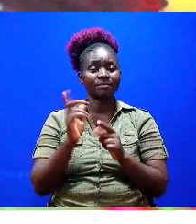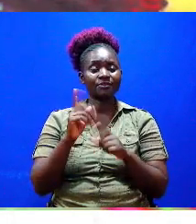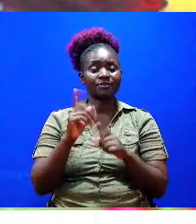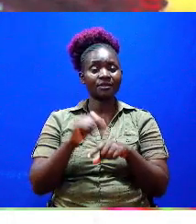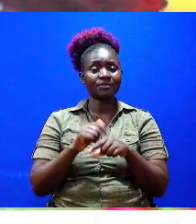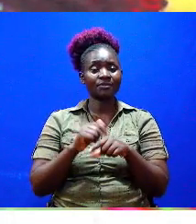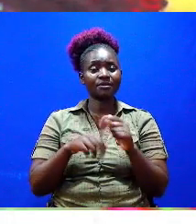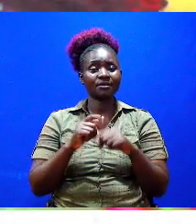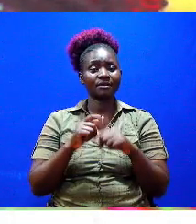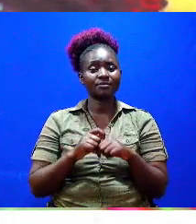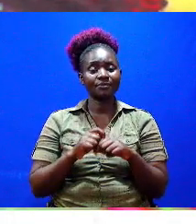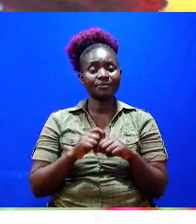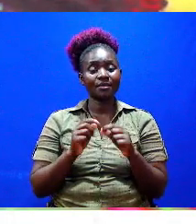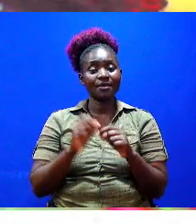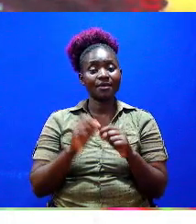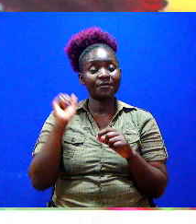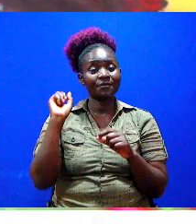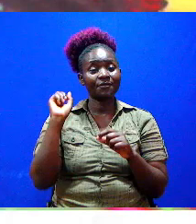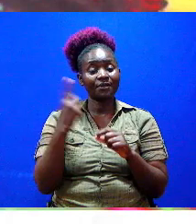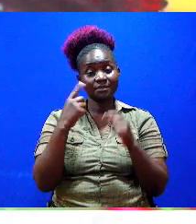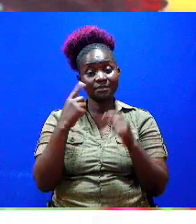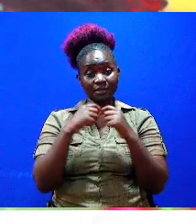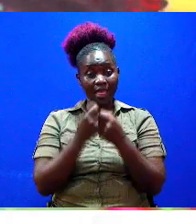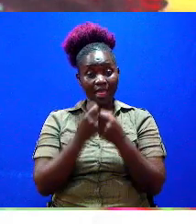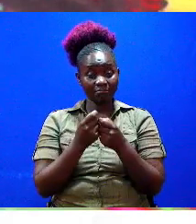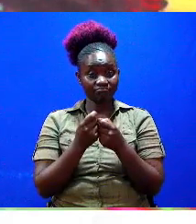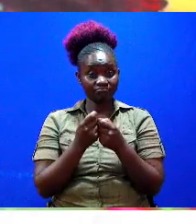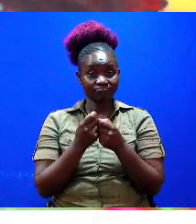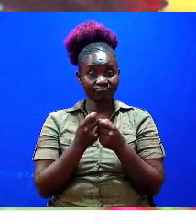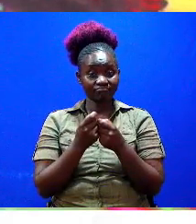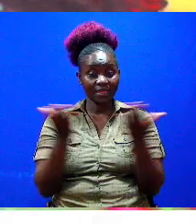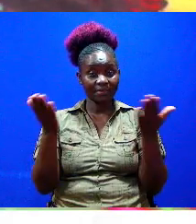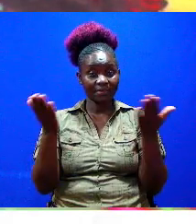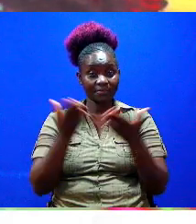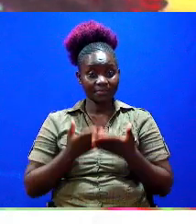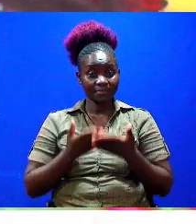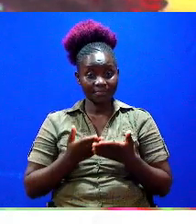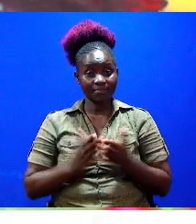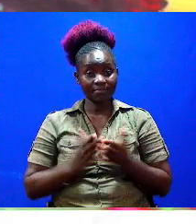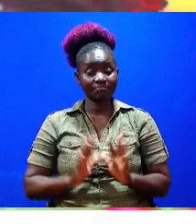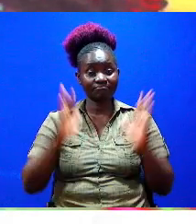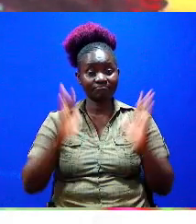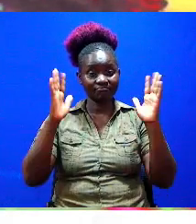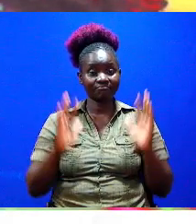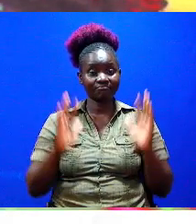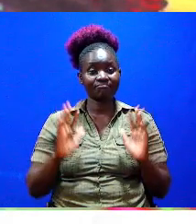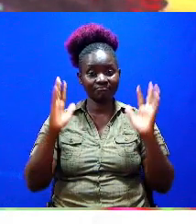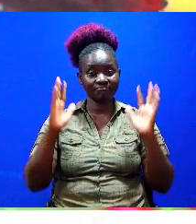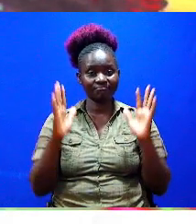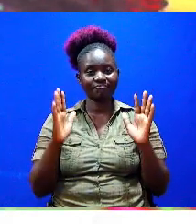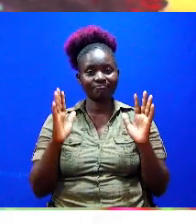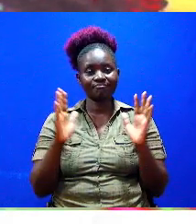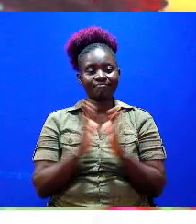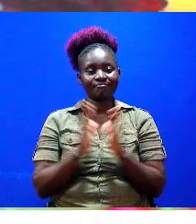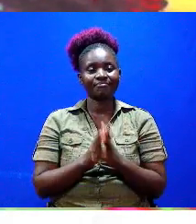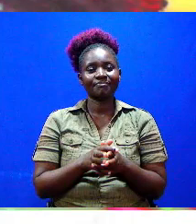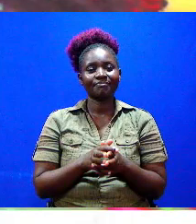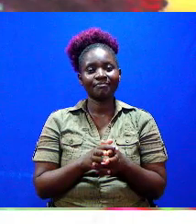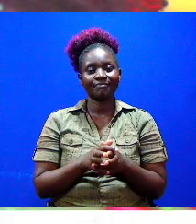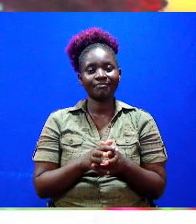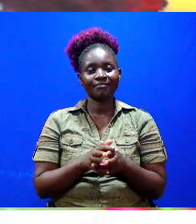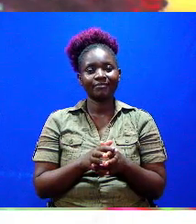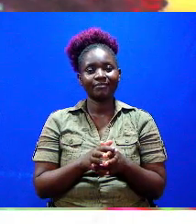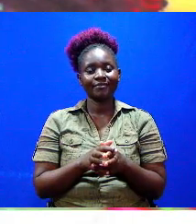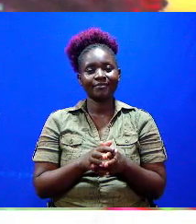etamu entangane asomo timukomo tambe nabuiko kualigania emeye gahi yoko wakira kusemeye gana ama tukwe chisemi